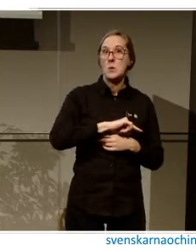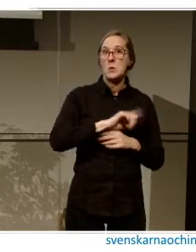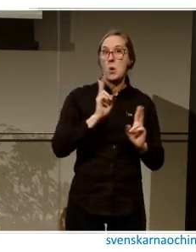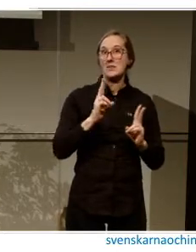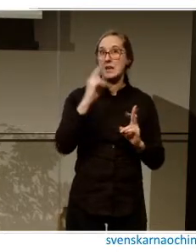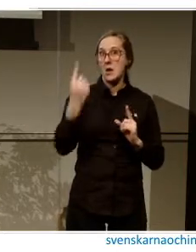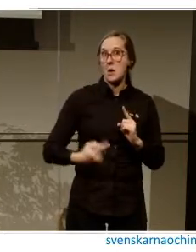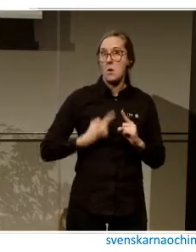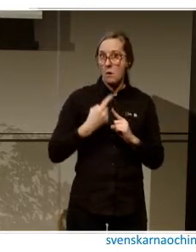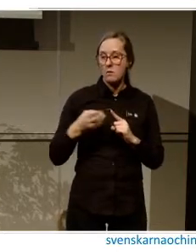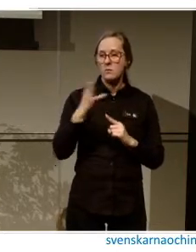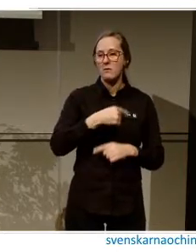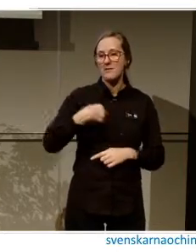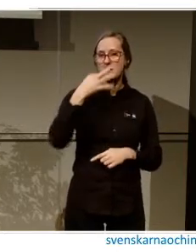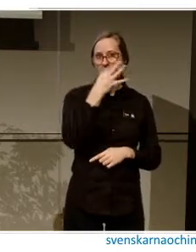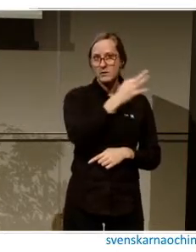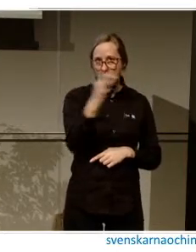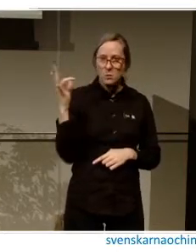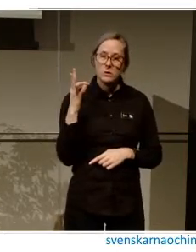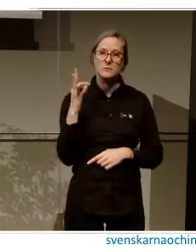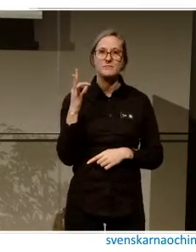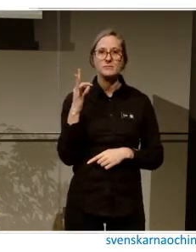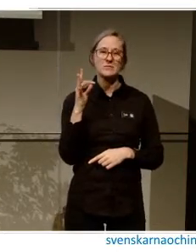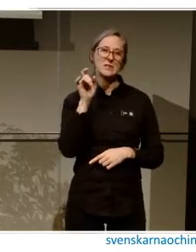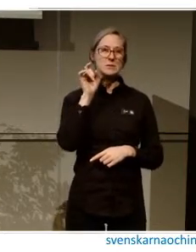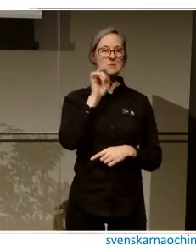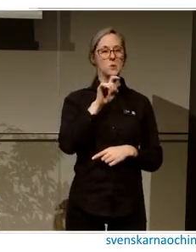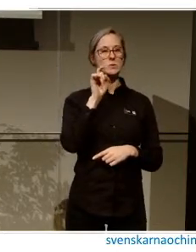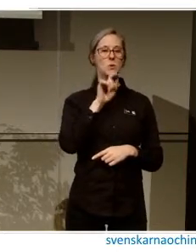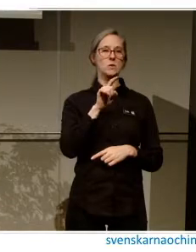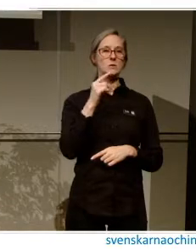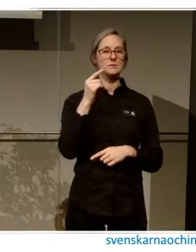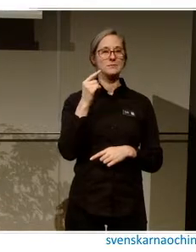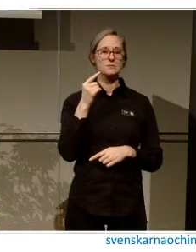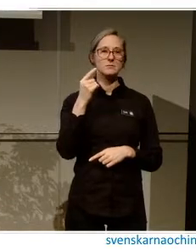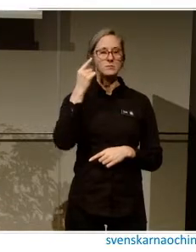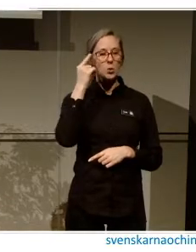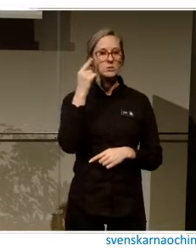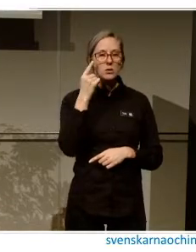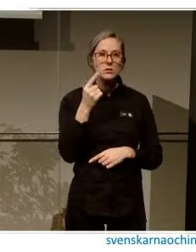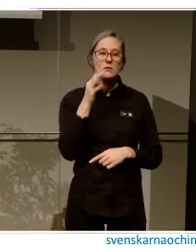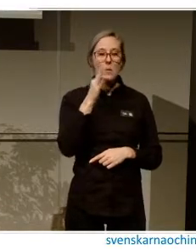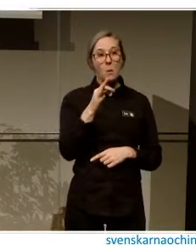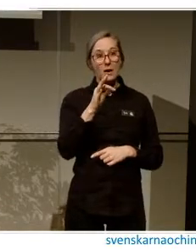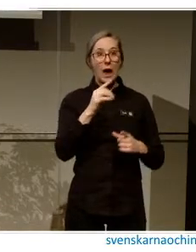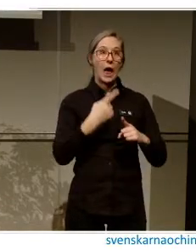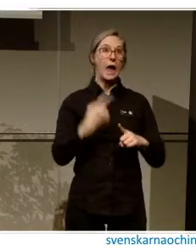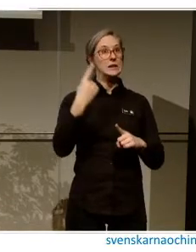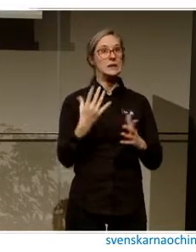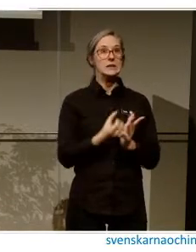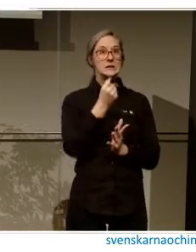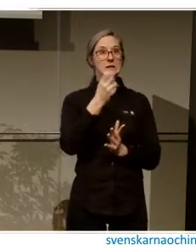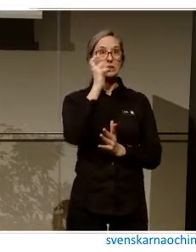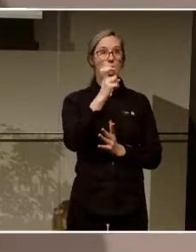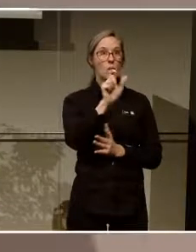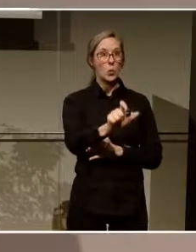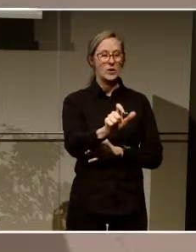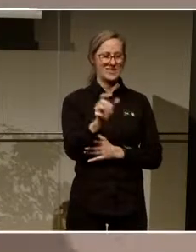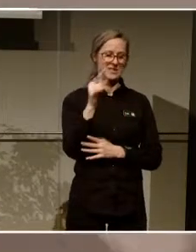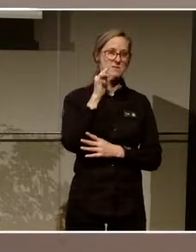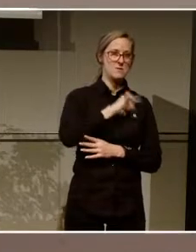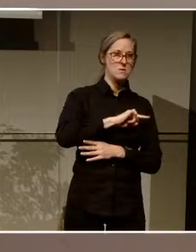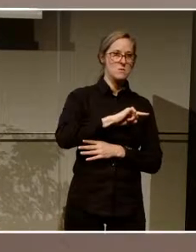även i år så frågade vi ett påstående som var att de tyckte det var enkelt att hitta sökord. Förra året